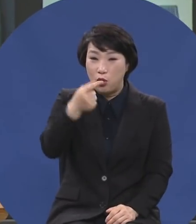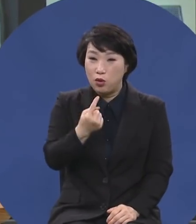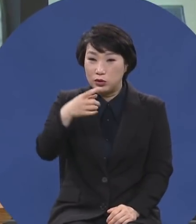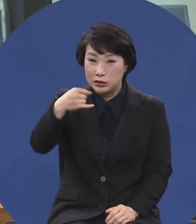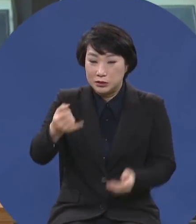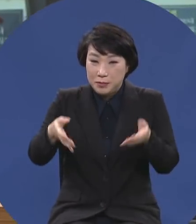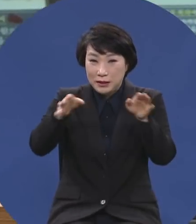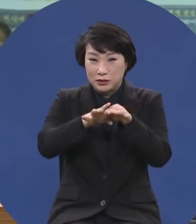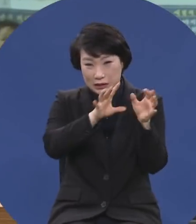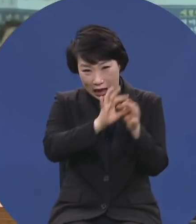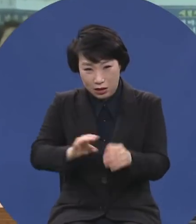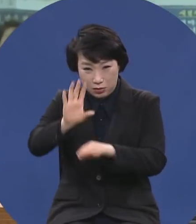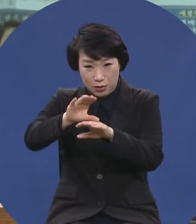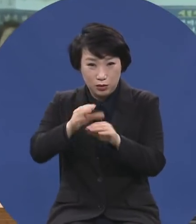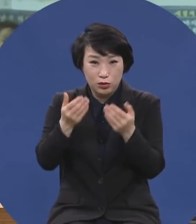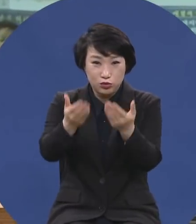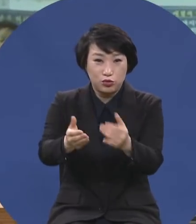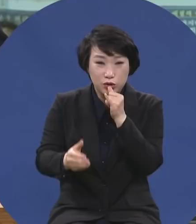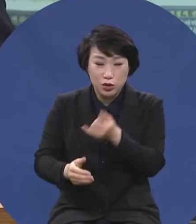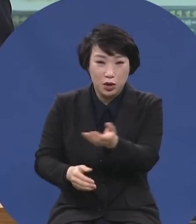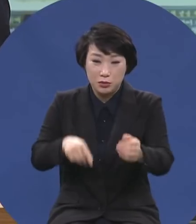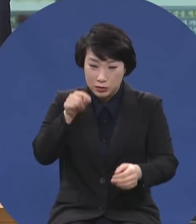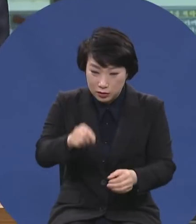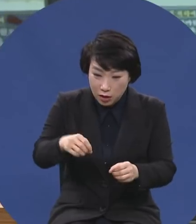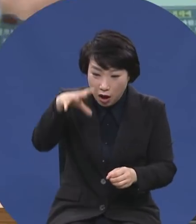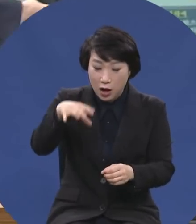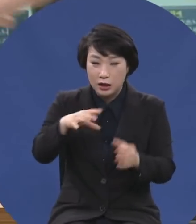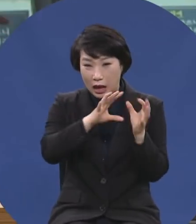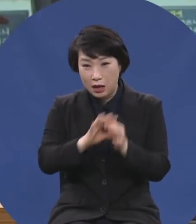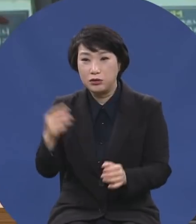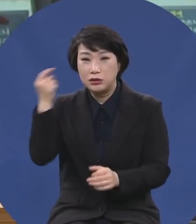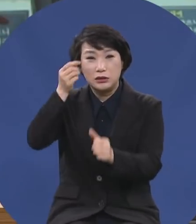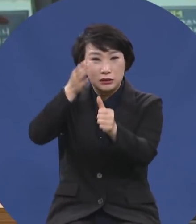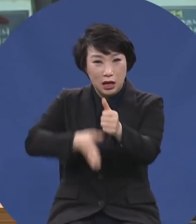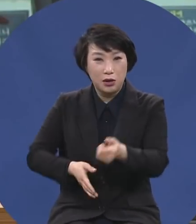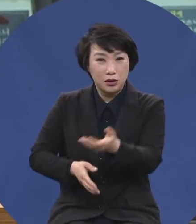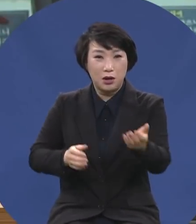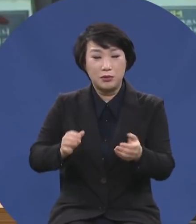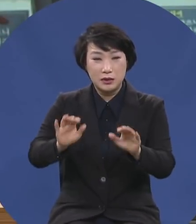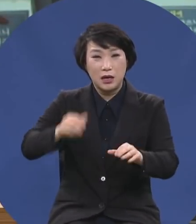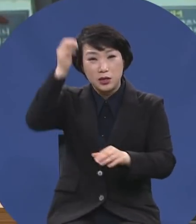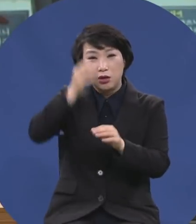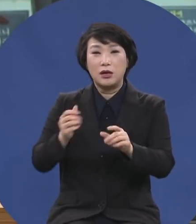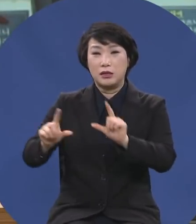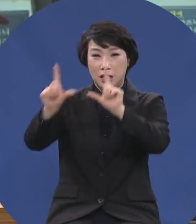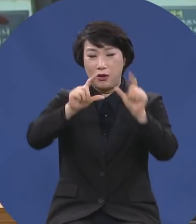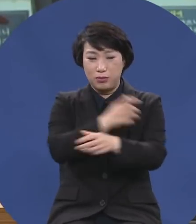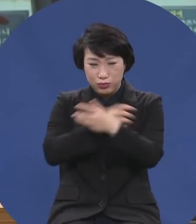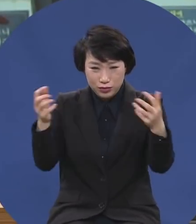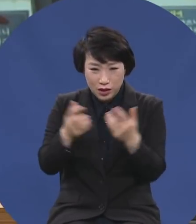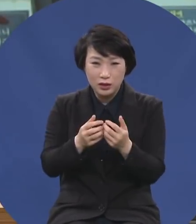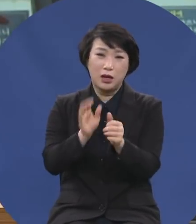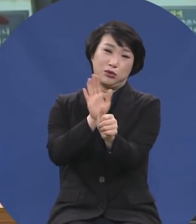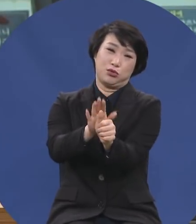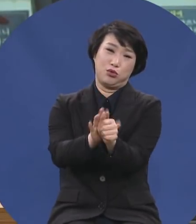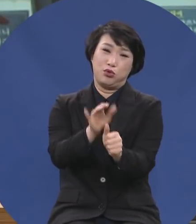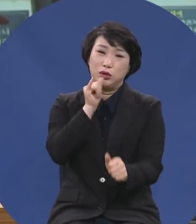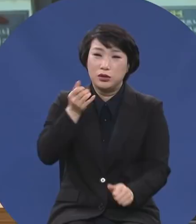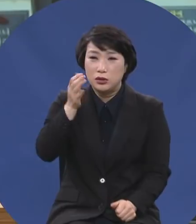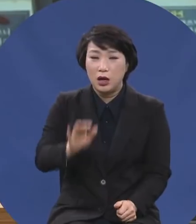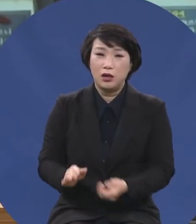있는데 들으세요. 예. 그렇게 풍요로운 영적 생활을 할 수 있도록 만들어 주는데도